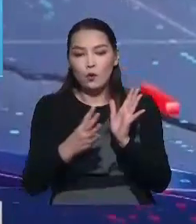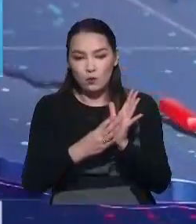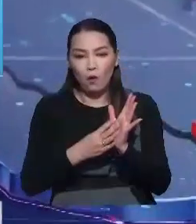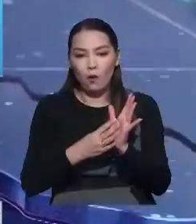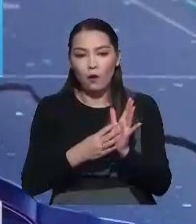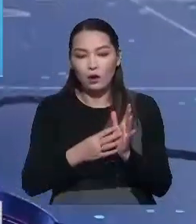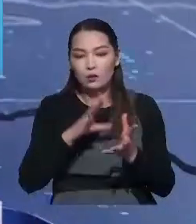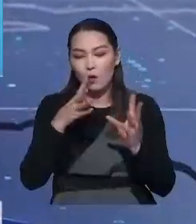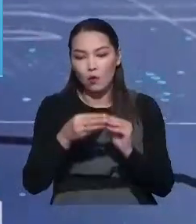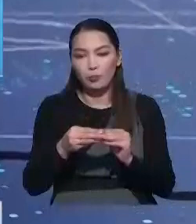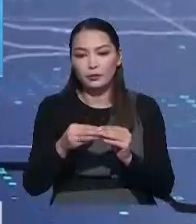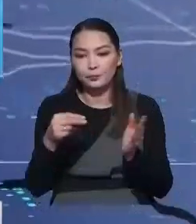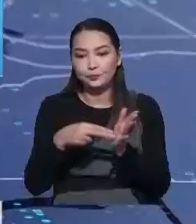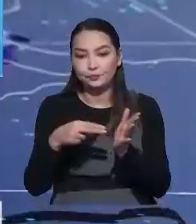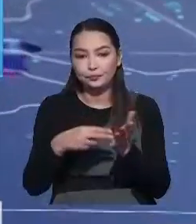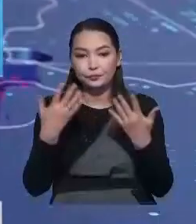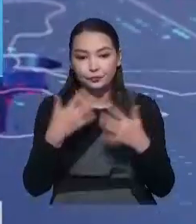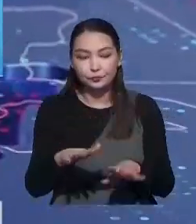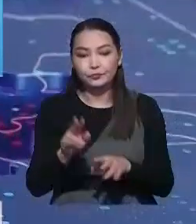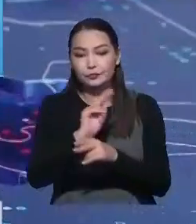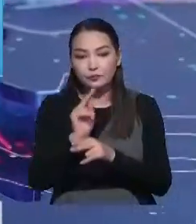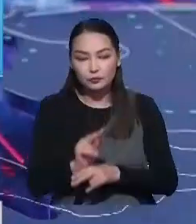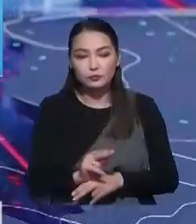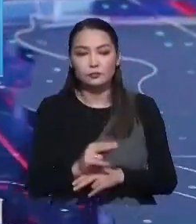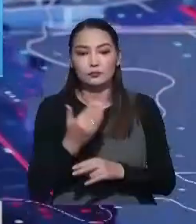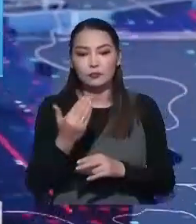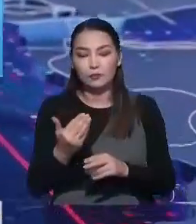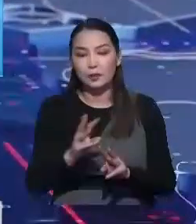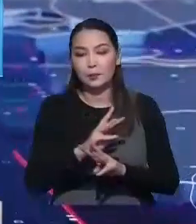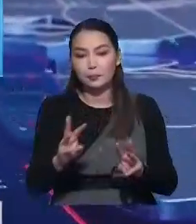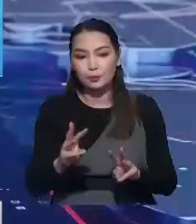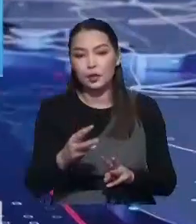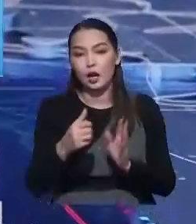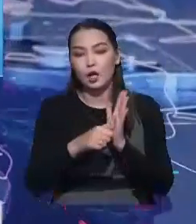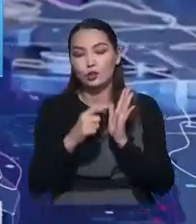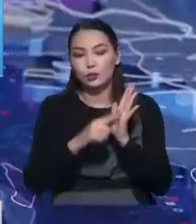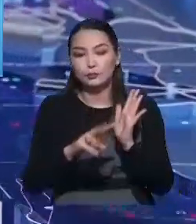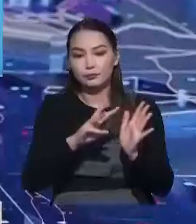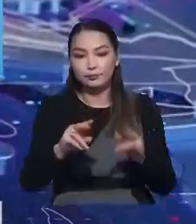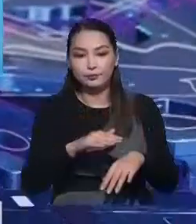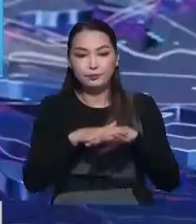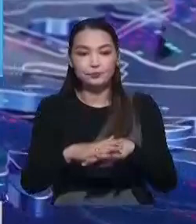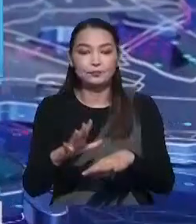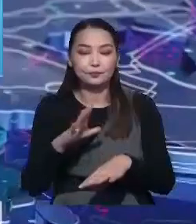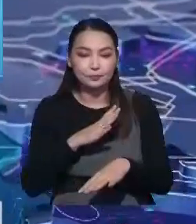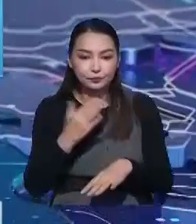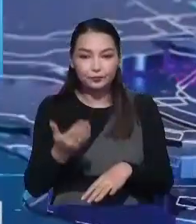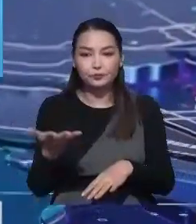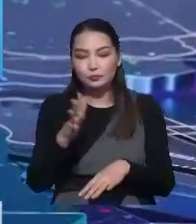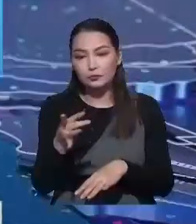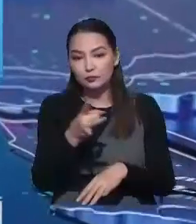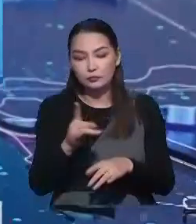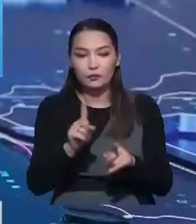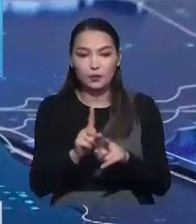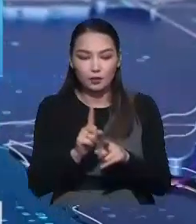бағаланды. 524 үйді жөндеу үшін үкімет 670 миллион теңгеден аса қаржы бөлді. 5 өңірде 400-ге жуық